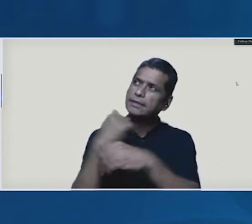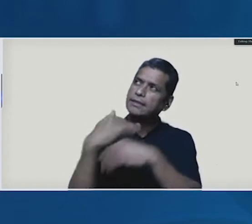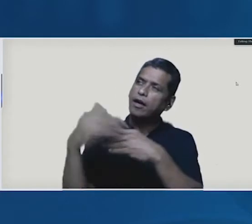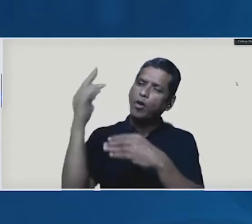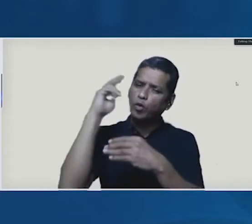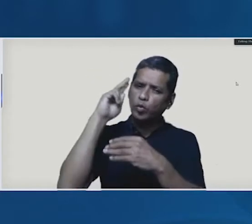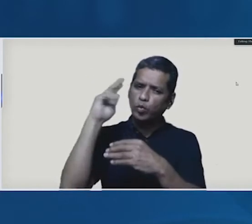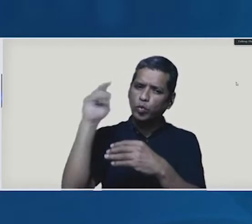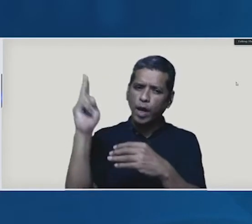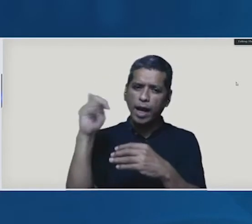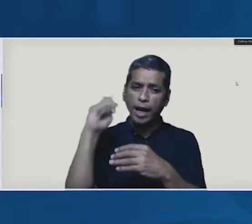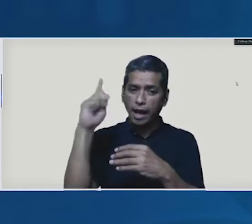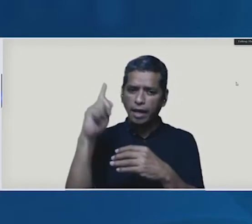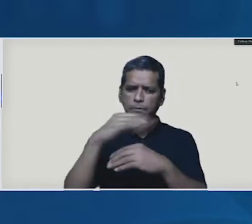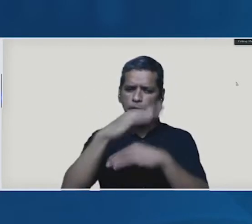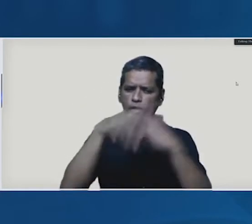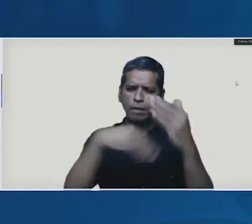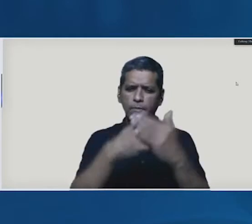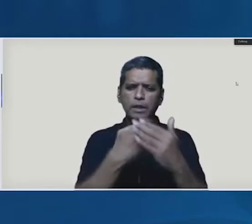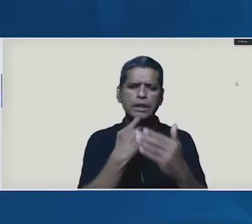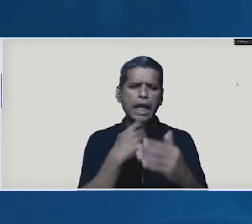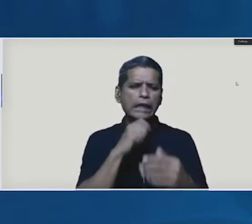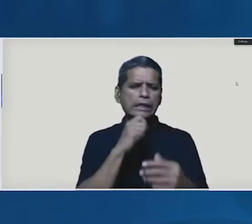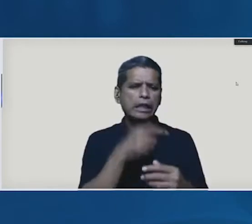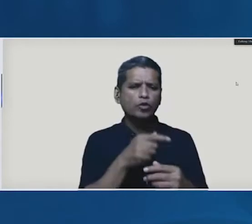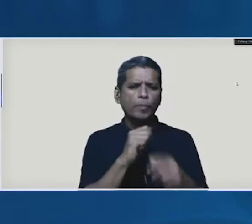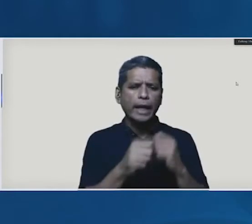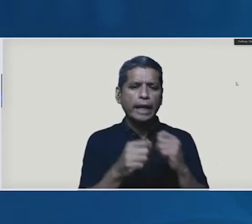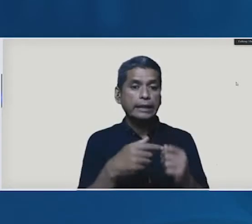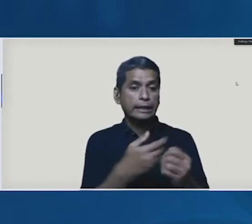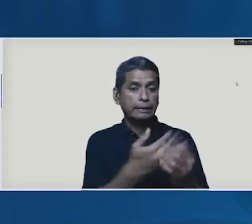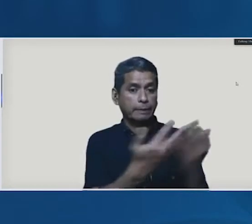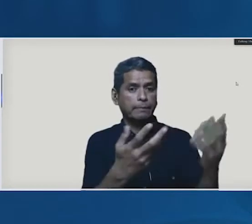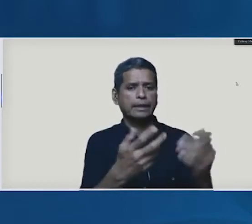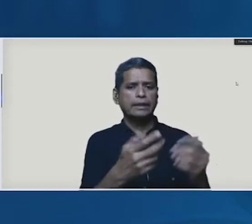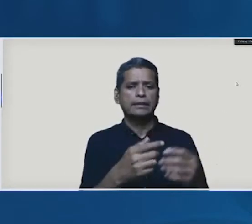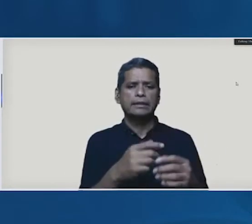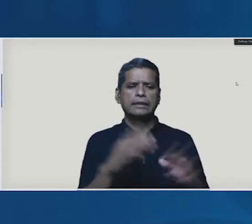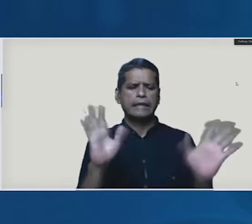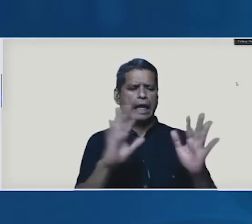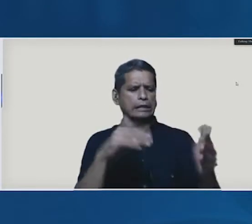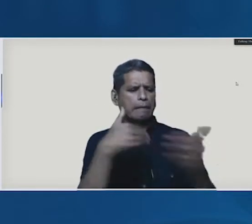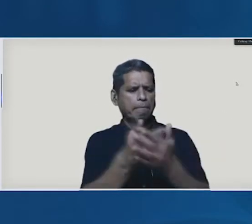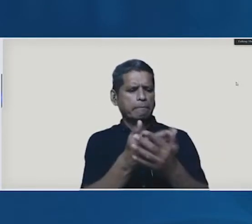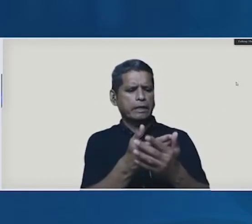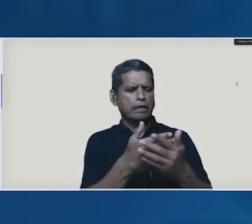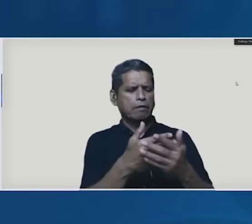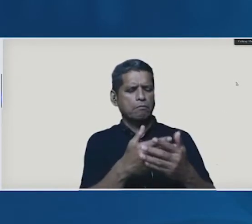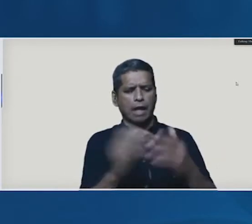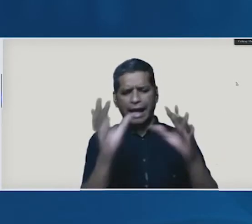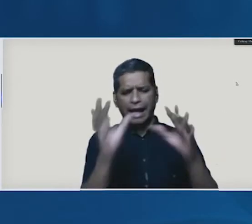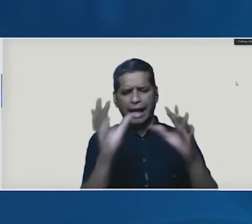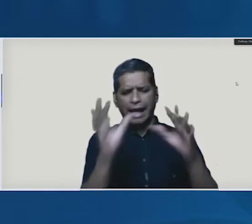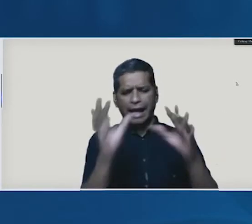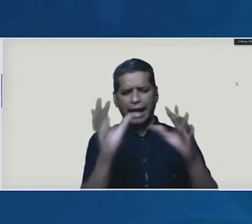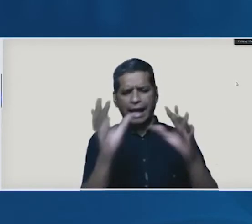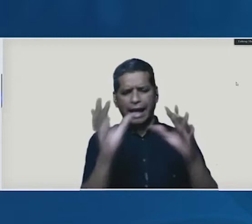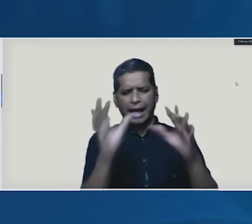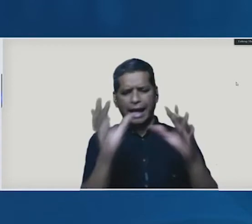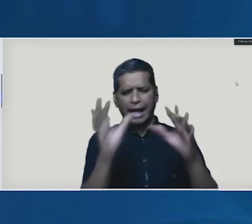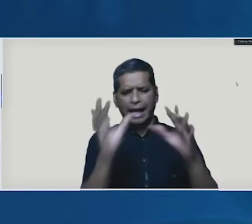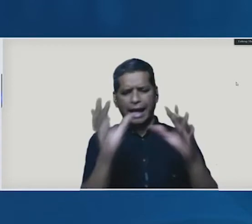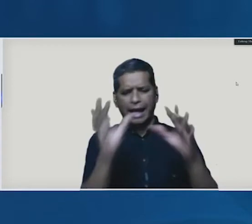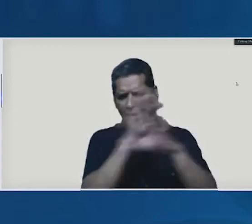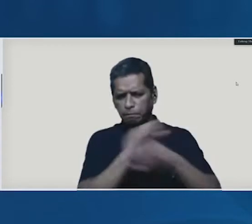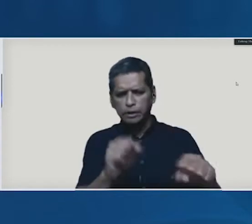orang-orang bijaksana yang lain di Babel jadi saudara Daniel minta dia menghadap Raja Oke